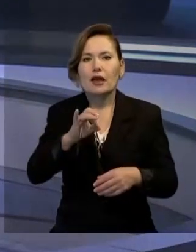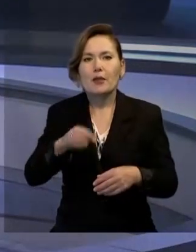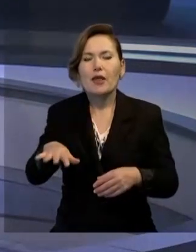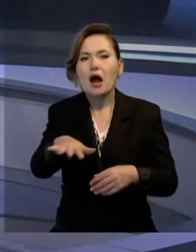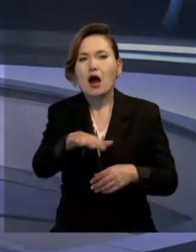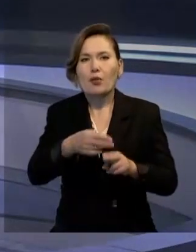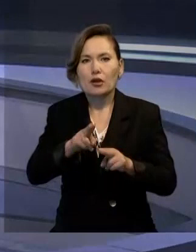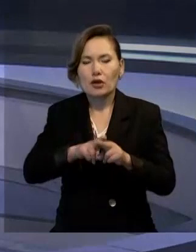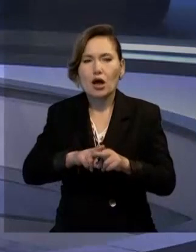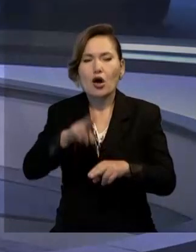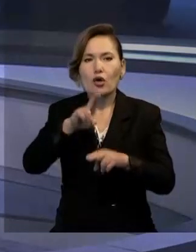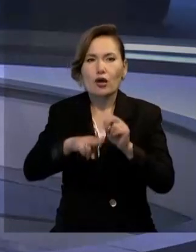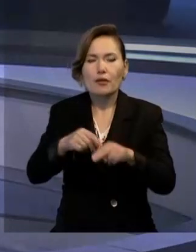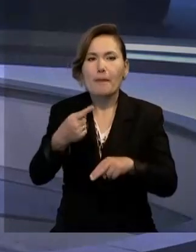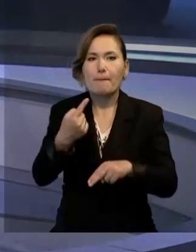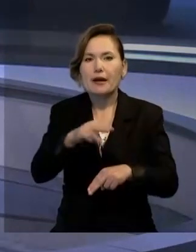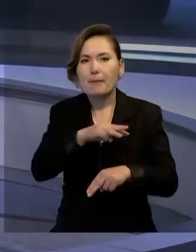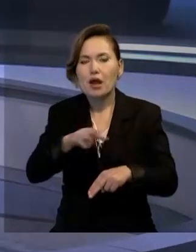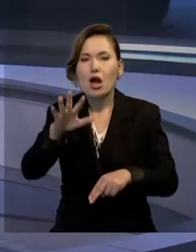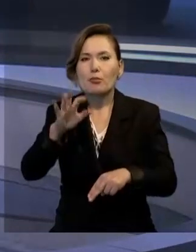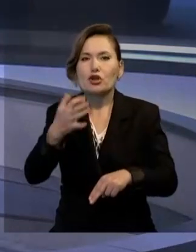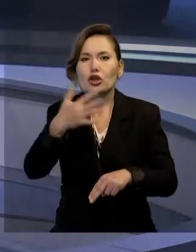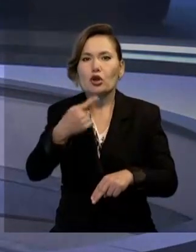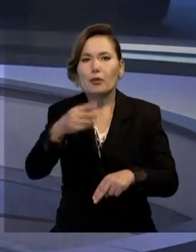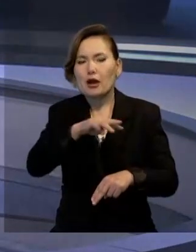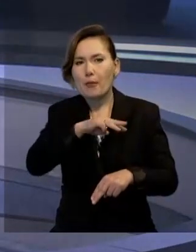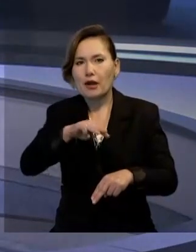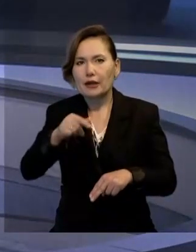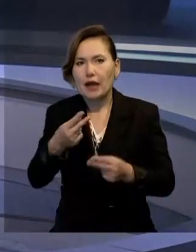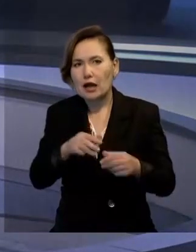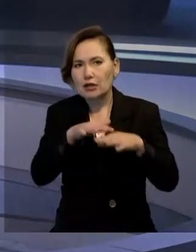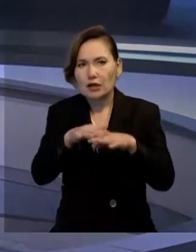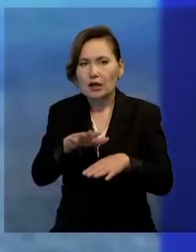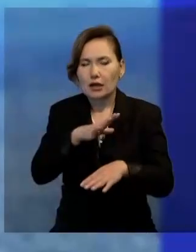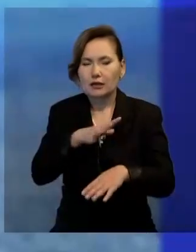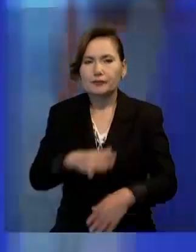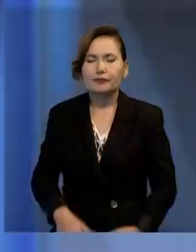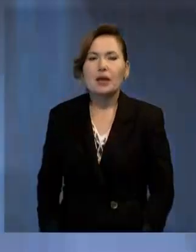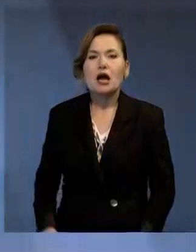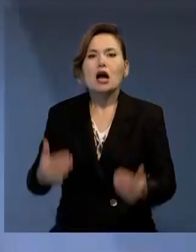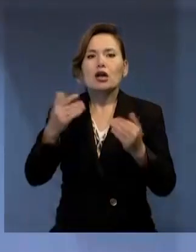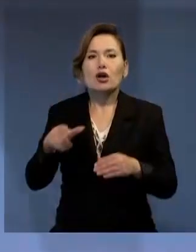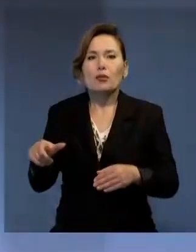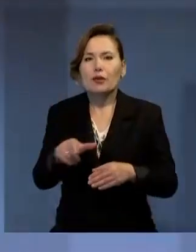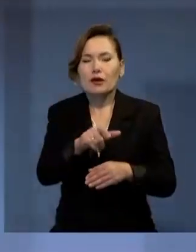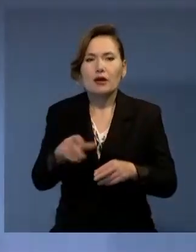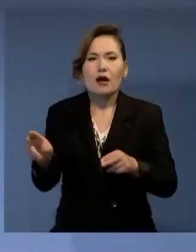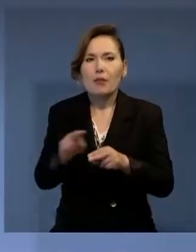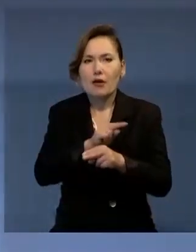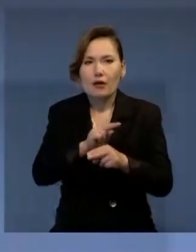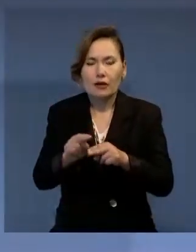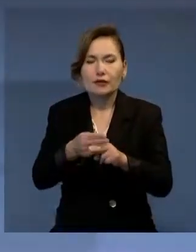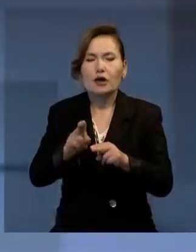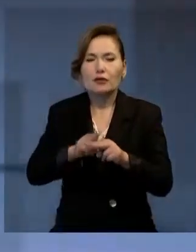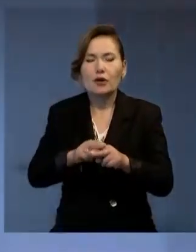ауданы аумағындағы бұл құрылысқа 1 миллиард 551 миллион теңге қаржы қаралды. Енді жолдың қазіргі күйі қалай